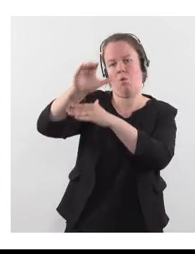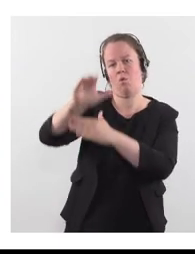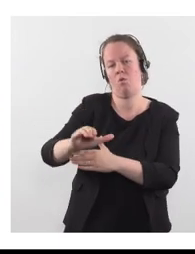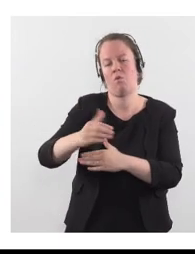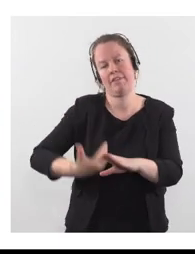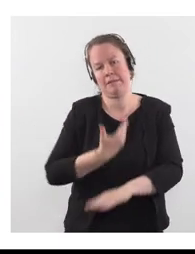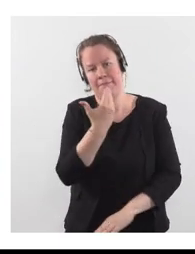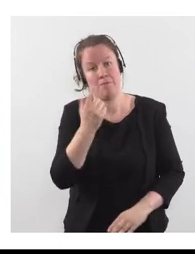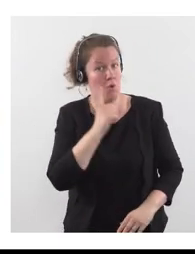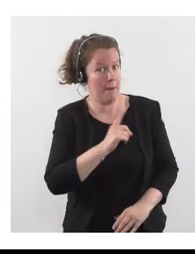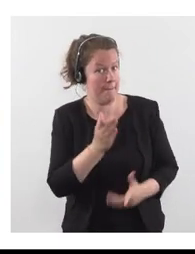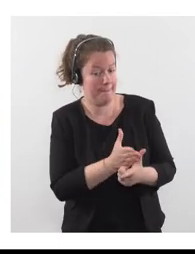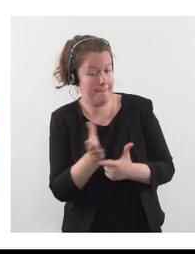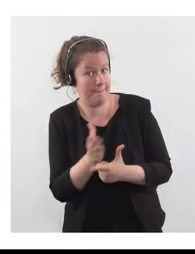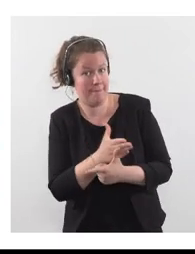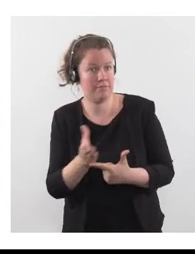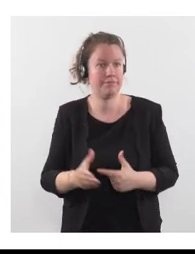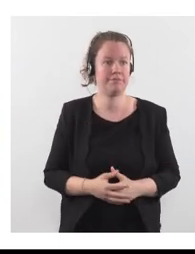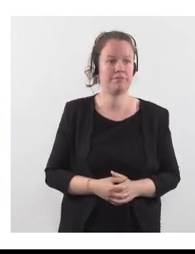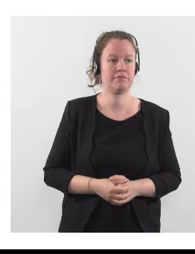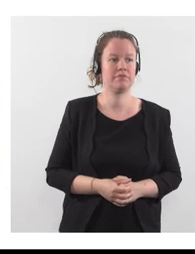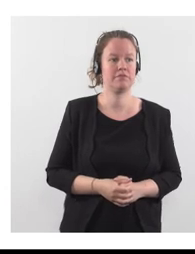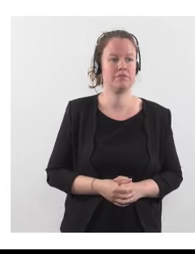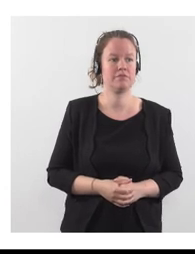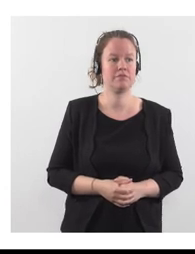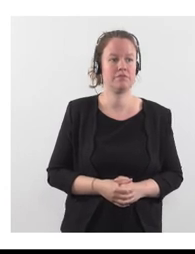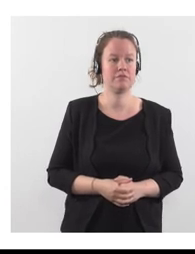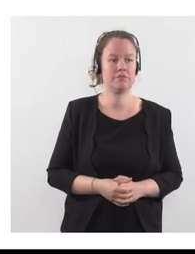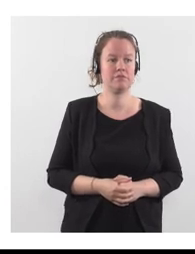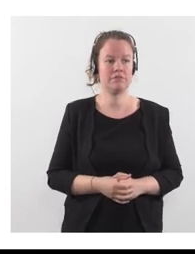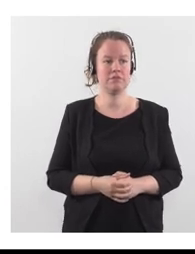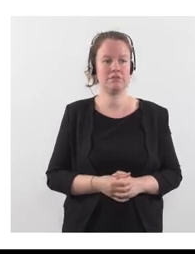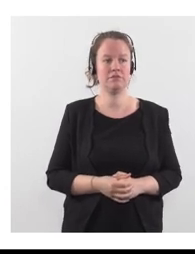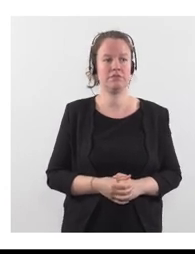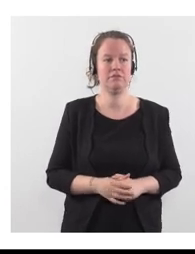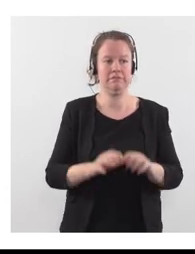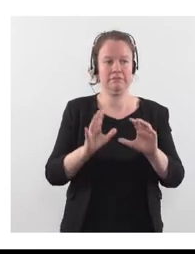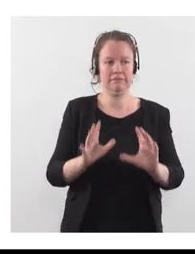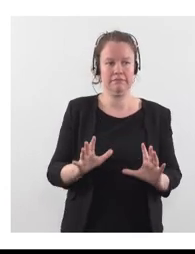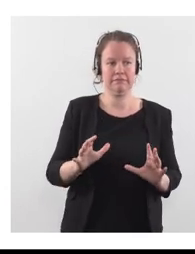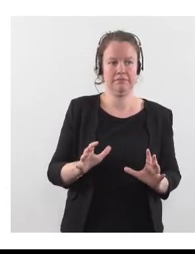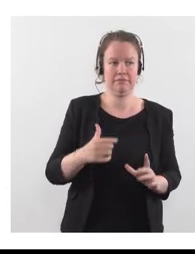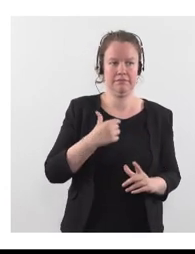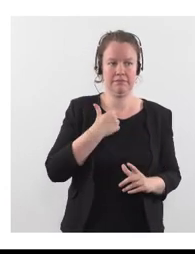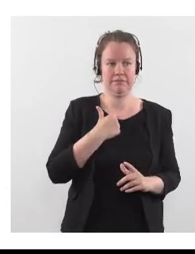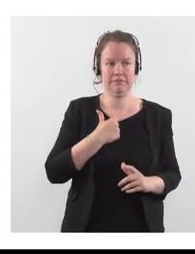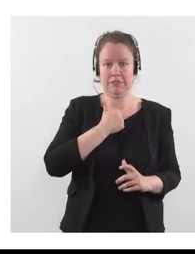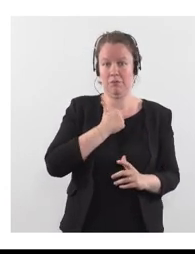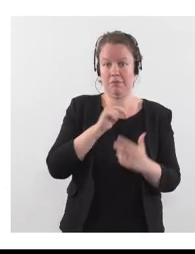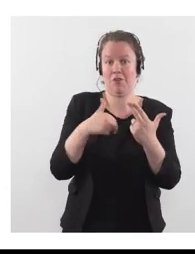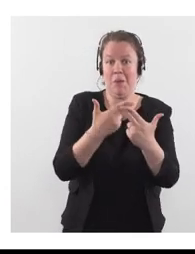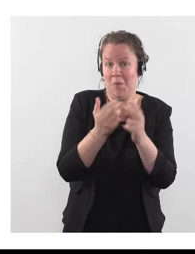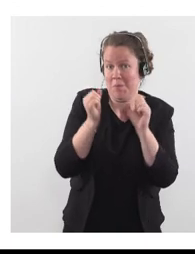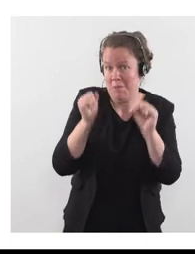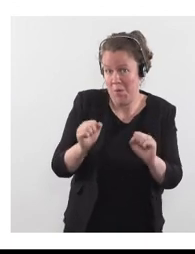question. Avec plaisir, mais je vais me permettre, sauf si nos intervenants veulent vraiment, mais je vais me permettre d'y répondre, parce